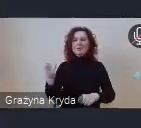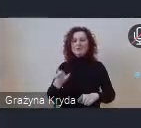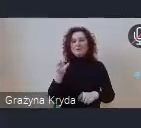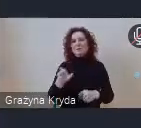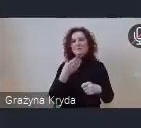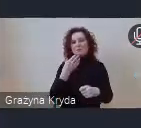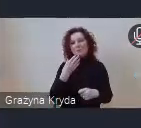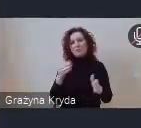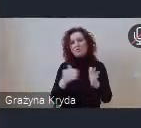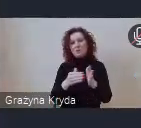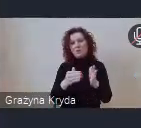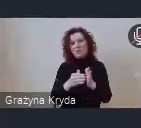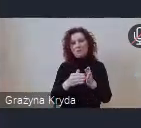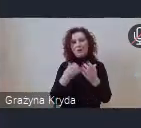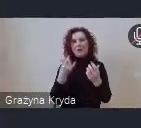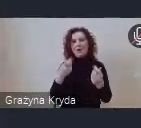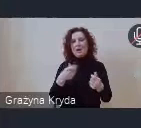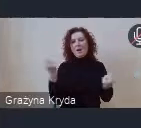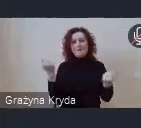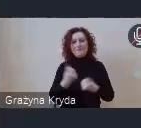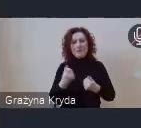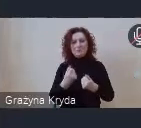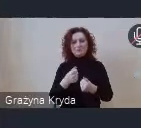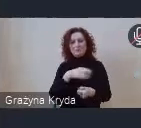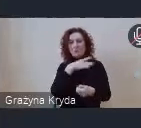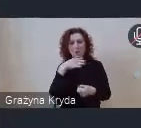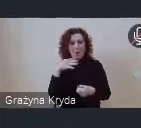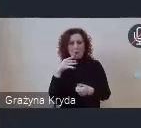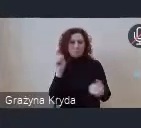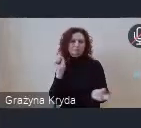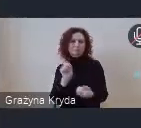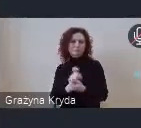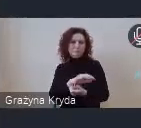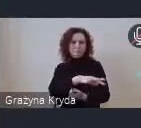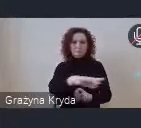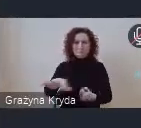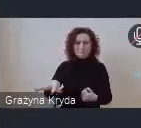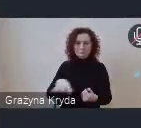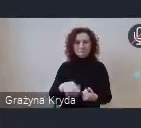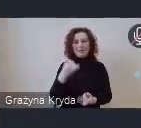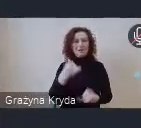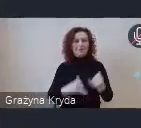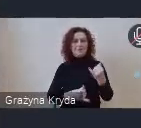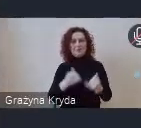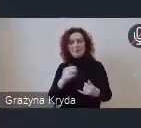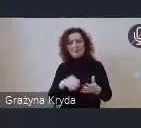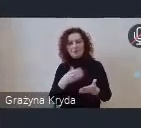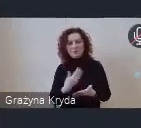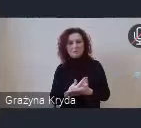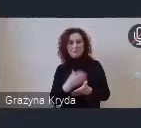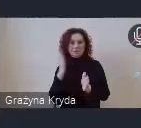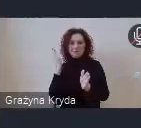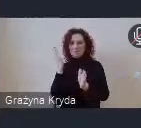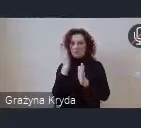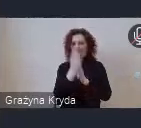koloru kontrastowym względem otoczenia Co to znaczy kontrastowe względem otoczenia jeśli deftones tak jak na zdjęciu i